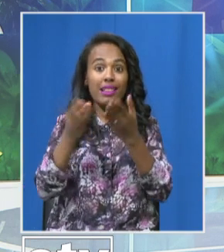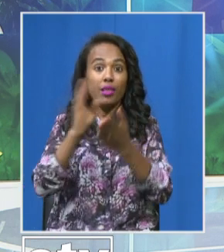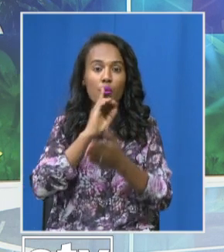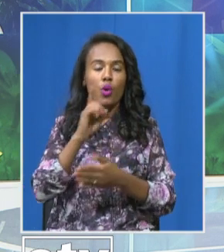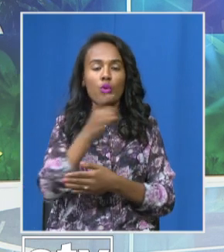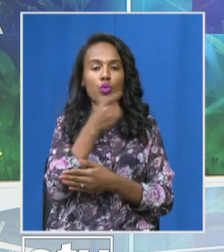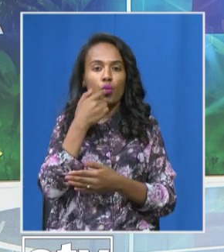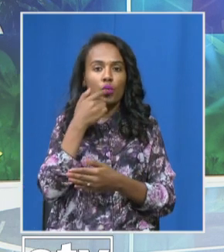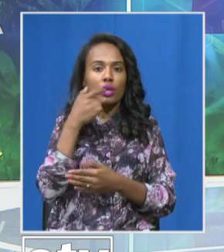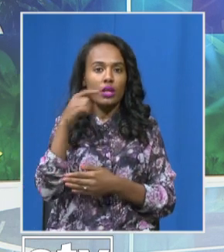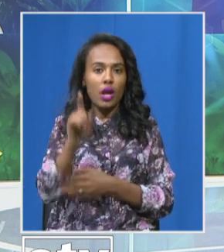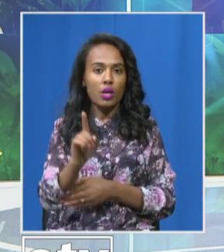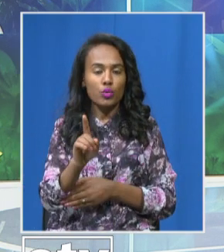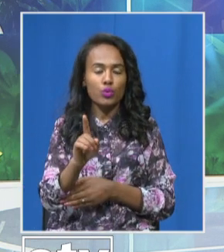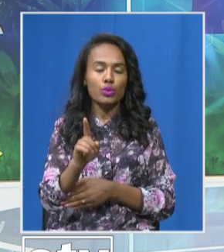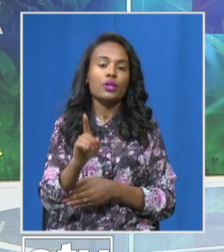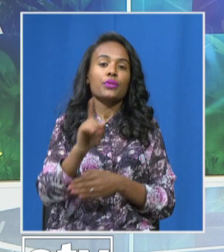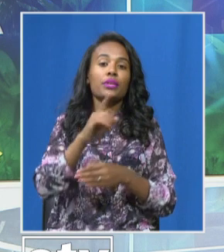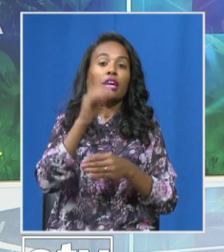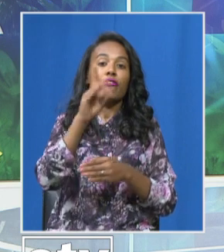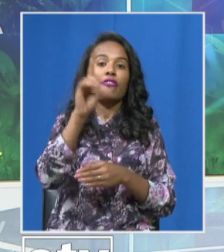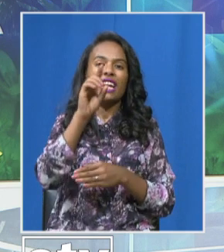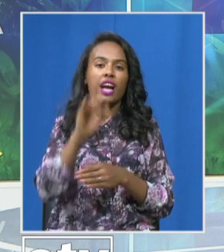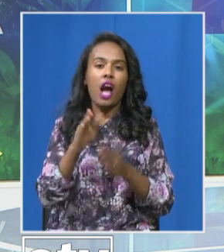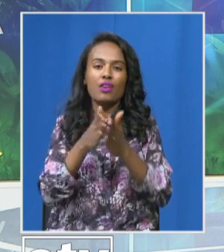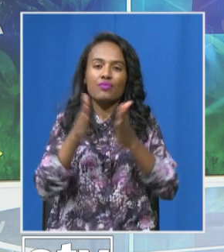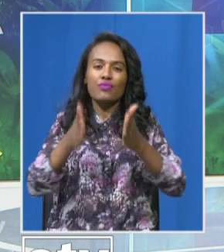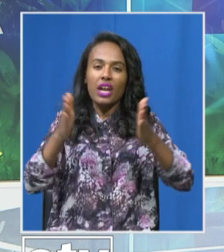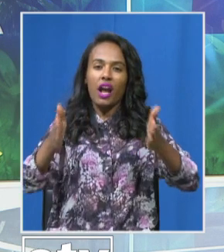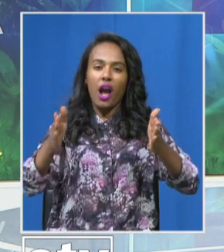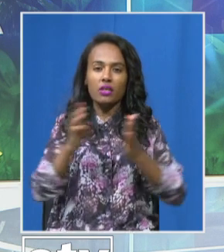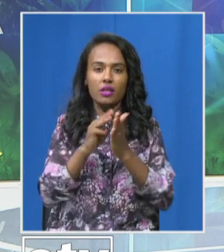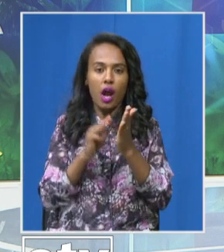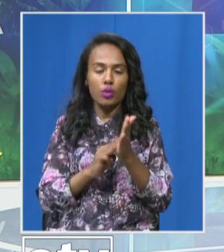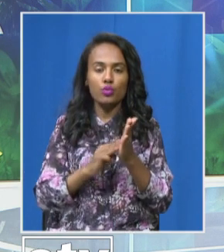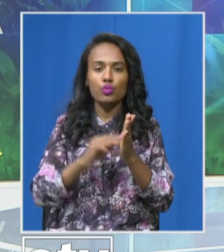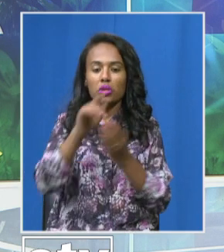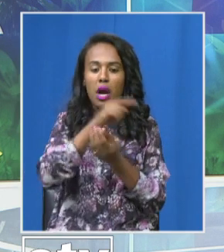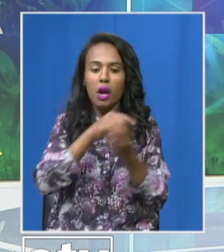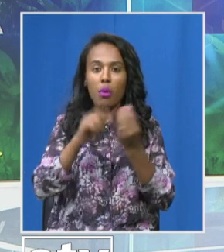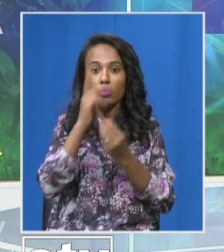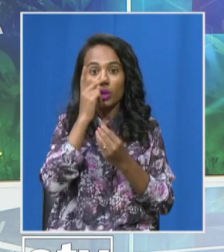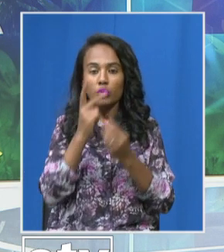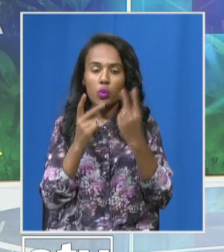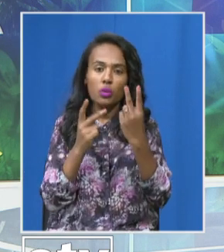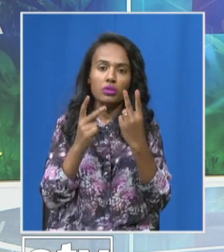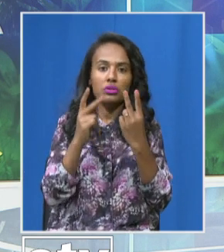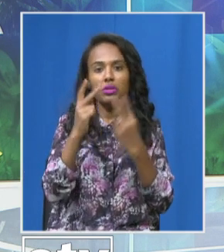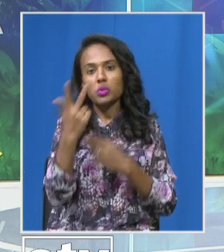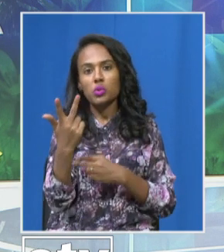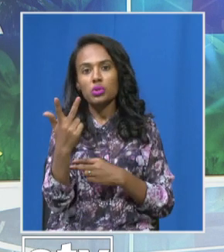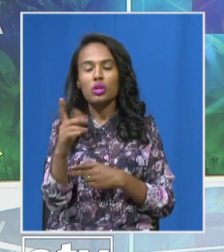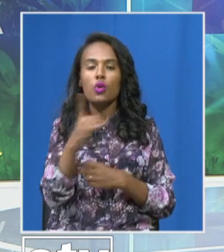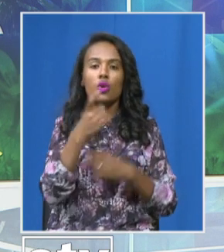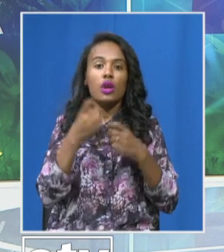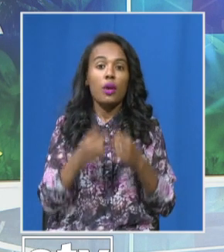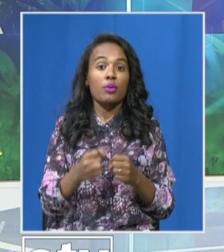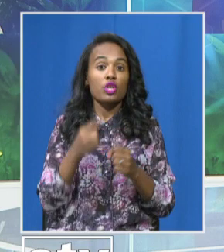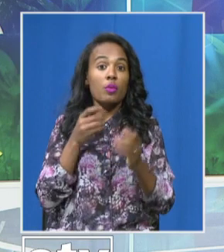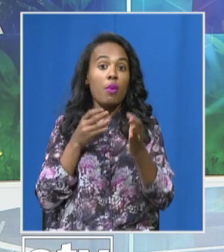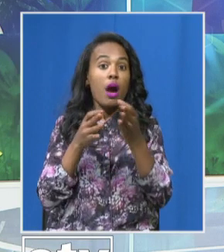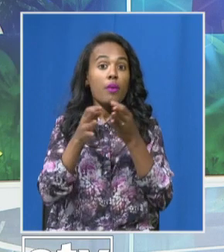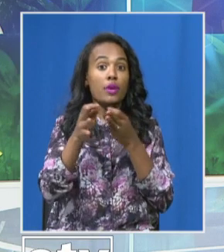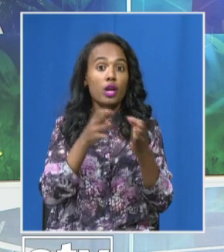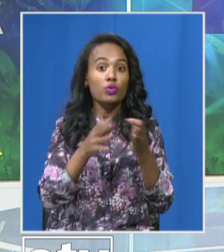ኢንጂነር ጌታሁን ያብራሩት። የፈረቃ ስርዓቱም እንደየአካባቢው ሁኔታ ታይቶ ከሁለት እስከ ሶስት ሊሆን እንደሚችልም